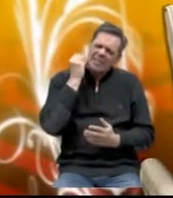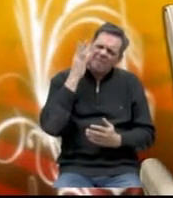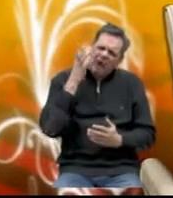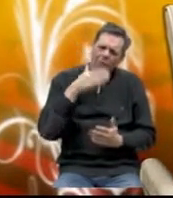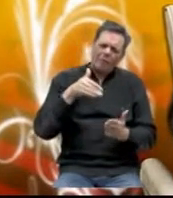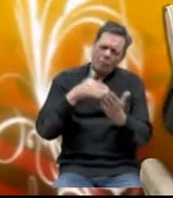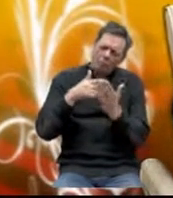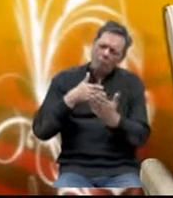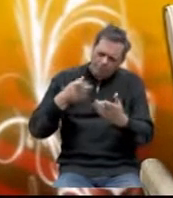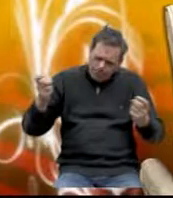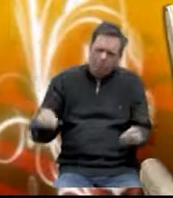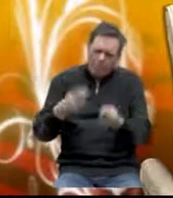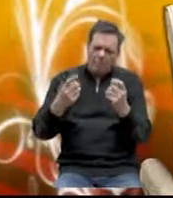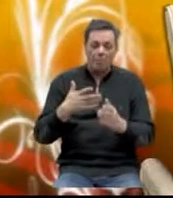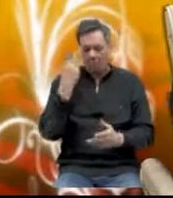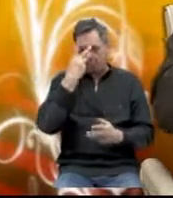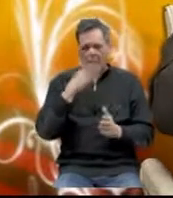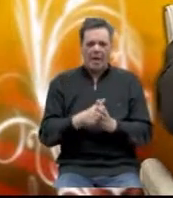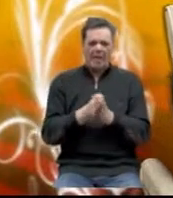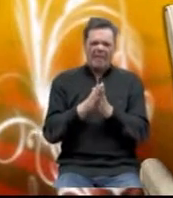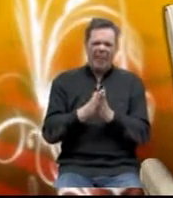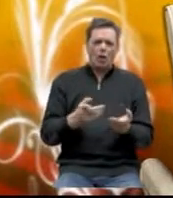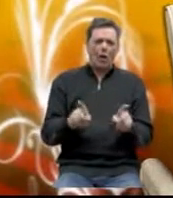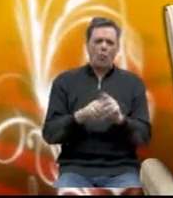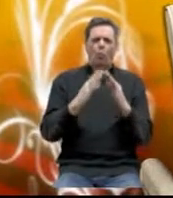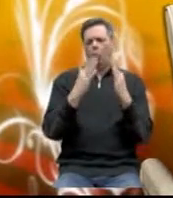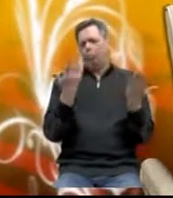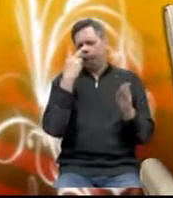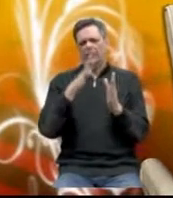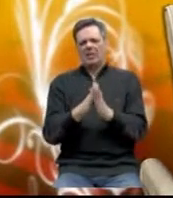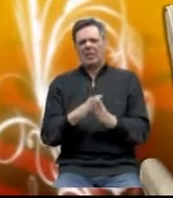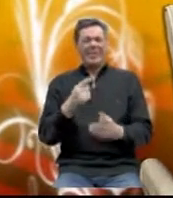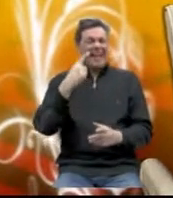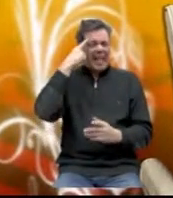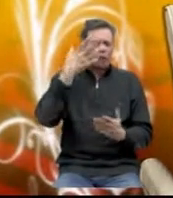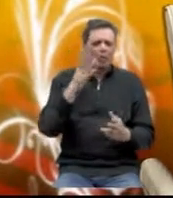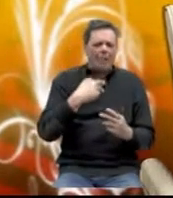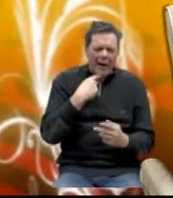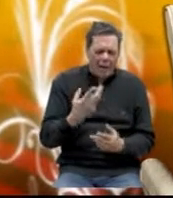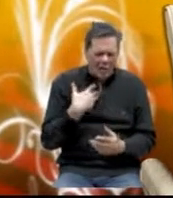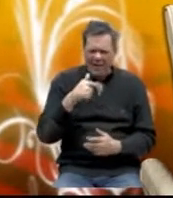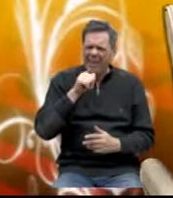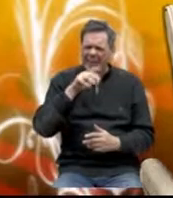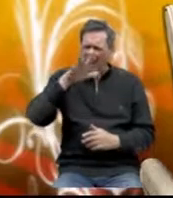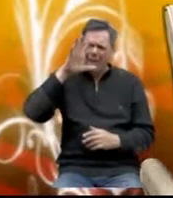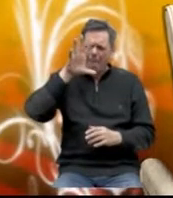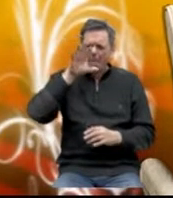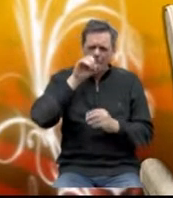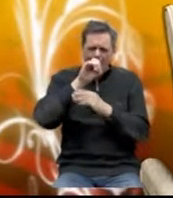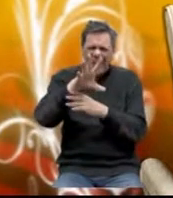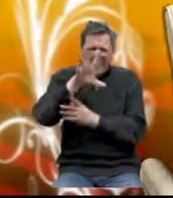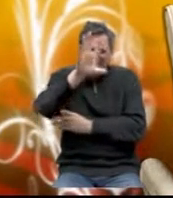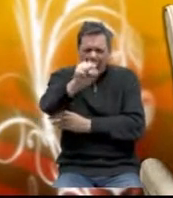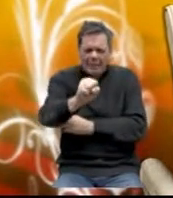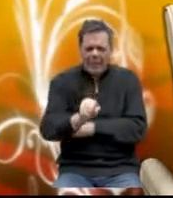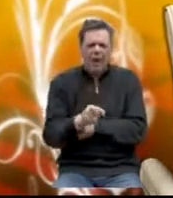tu. Da svećenik zna što treba reći, da u medijima budu educirani i da shvate da ono što su čuli